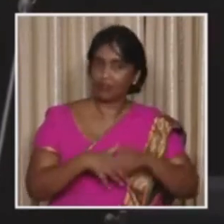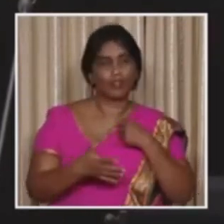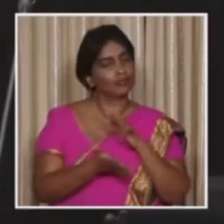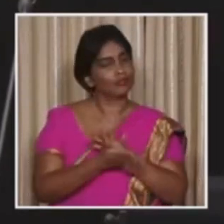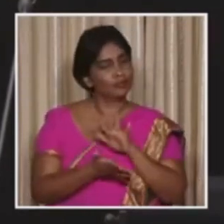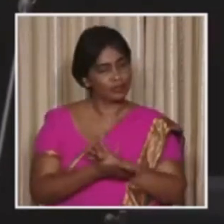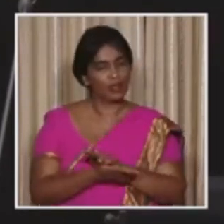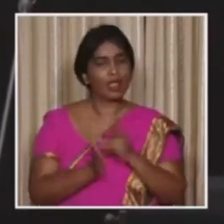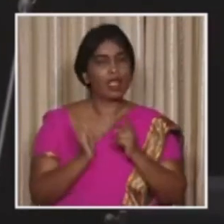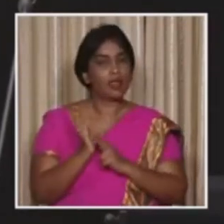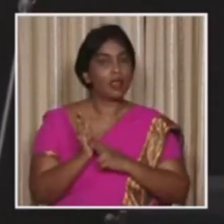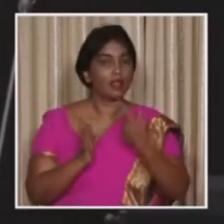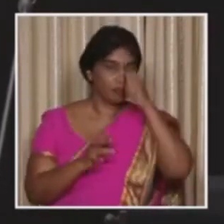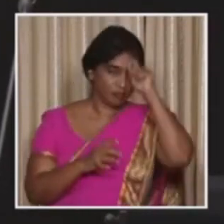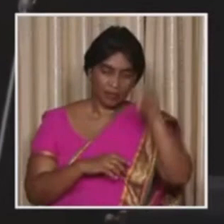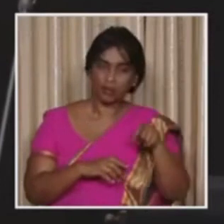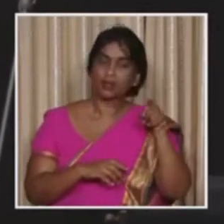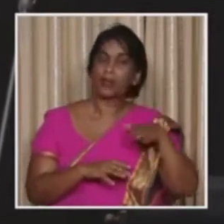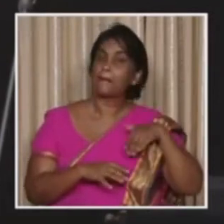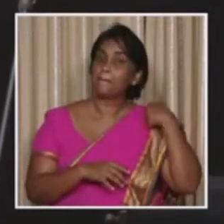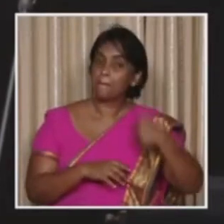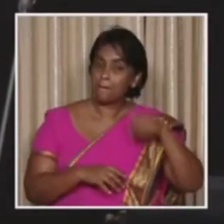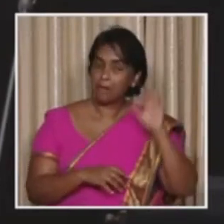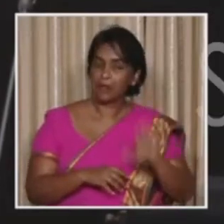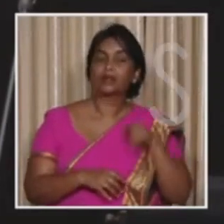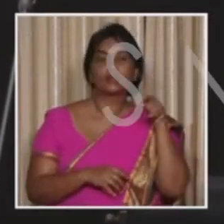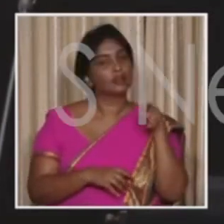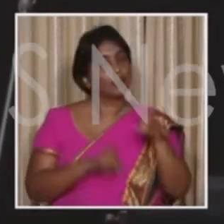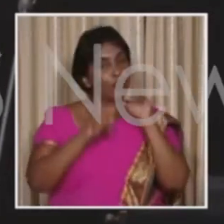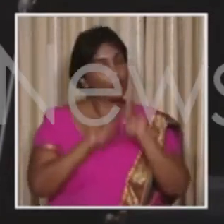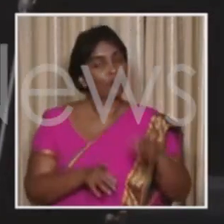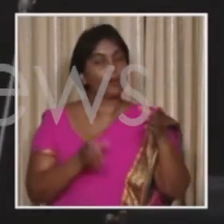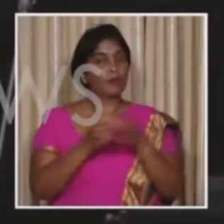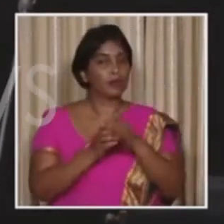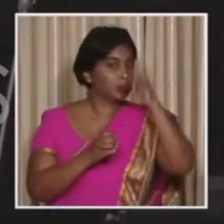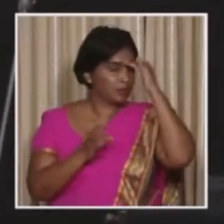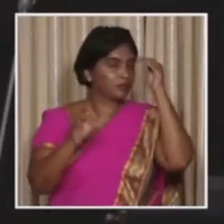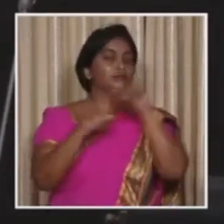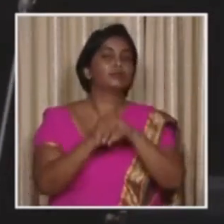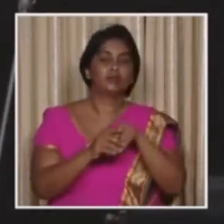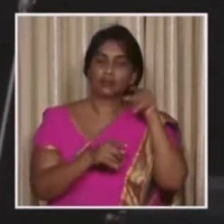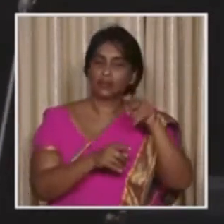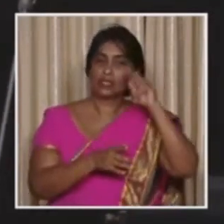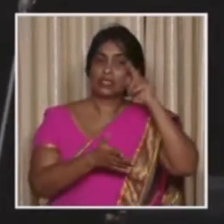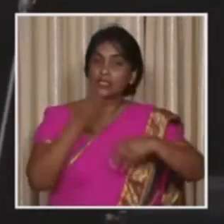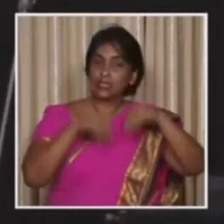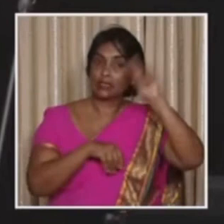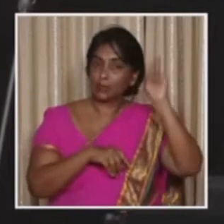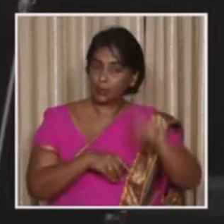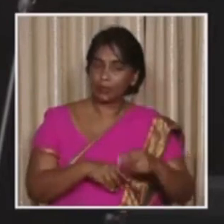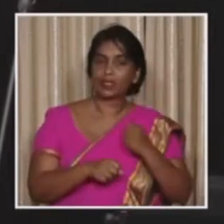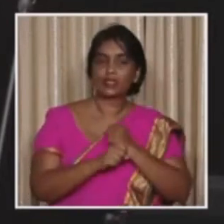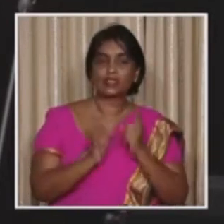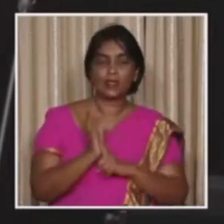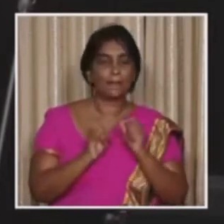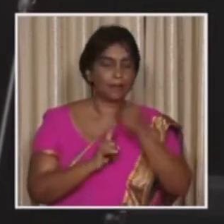සතුටුයි නාලක ගොඩහේව මන්ත්‍රීතුමාගේ ප්‍රධානත්වයෙන් එතුමා වගේ කෙනෙක් පක්ෂ නායකයෙක් හැටරපත් කළා තමුන්නාසලා ඡන්ද ඉල්ලන එක ගැන. අපේ ජීඑල්